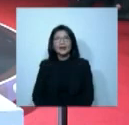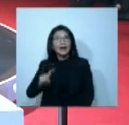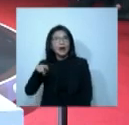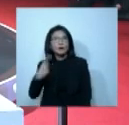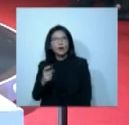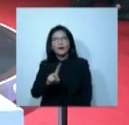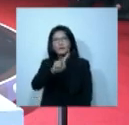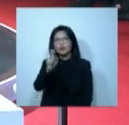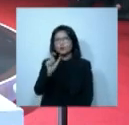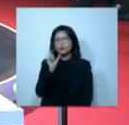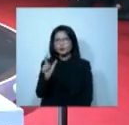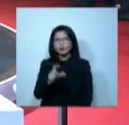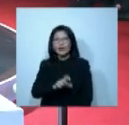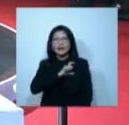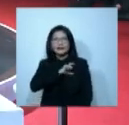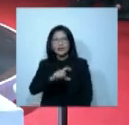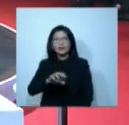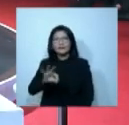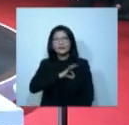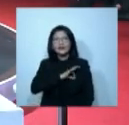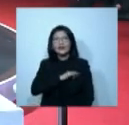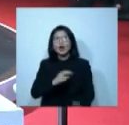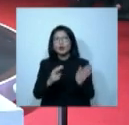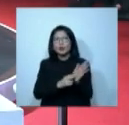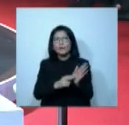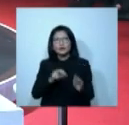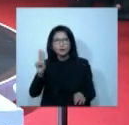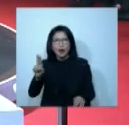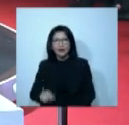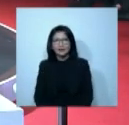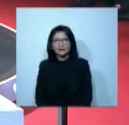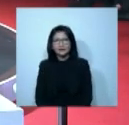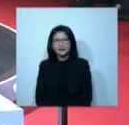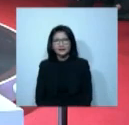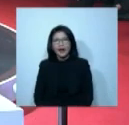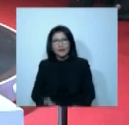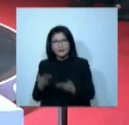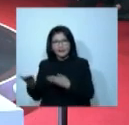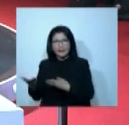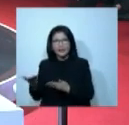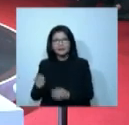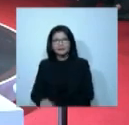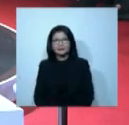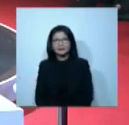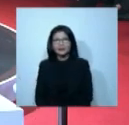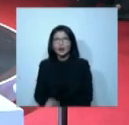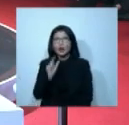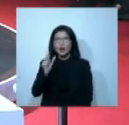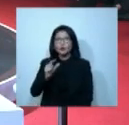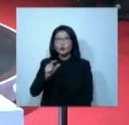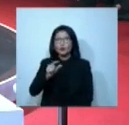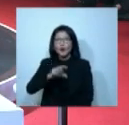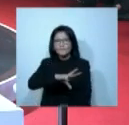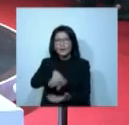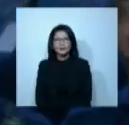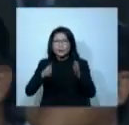panggung dari Mas Ganjar itu menjadi kurang karena diambil oleh perdebatan antara Prabowo dengan Anies gitu kan. Nah,